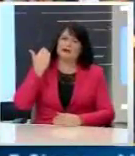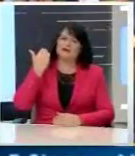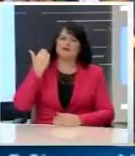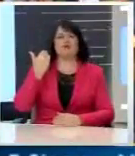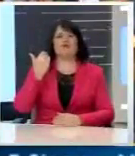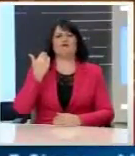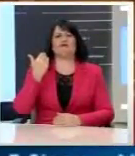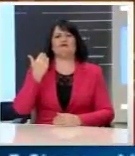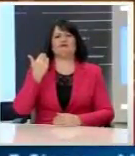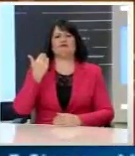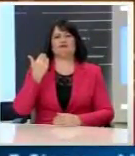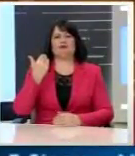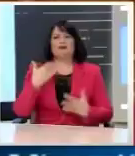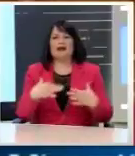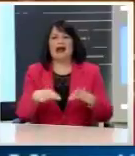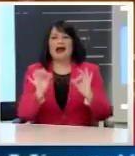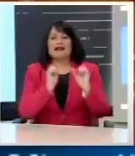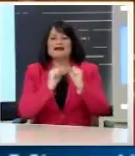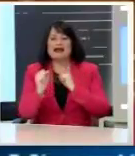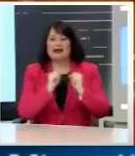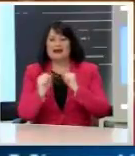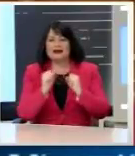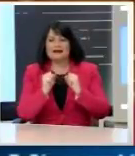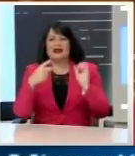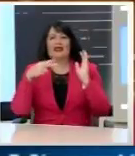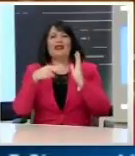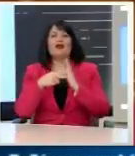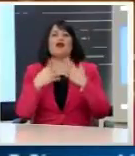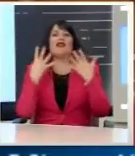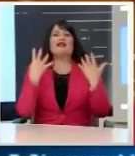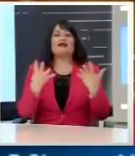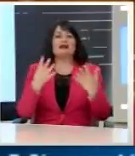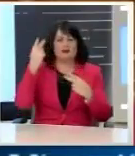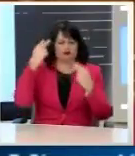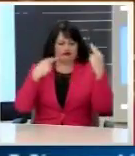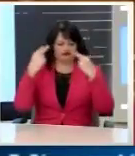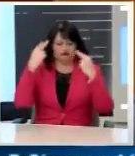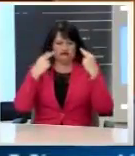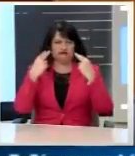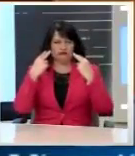τα χρόνια της αρχής της κρίσης, το 2009.